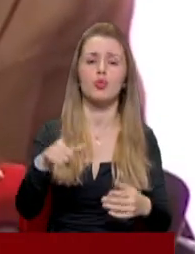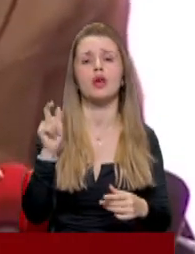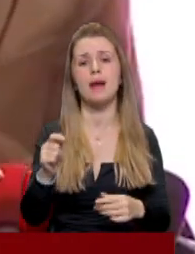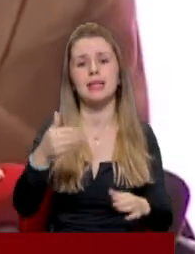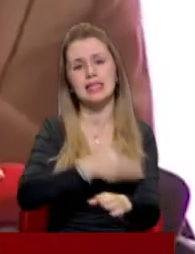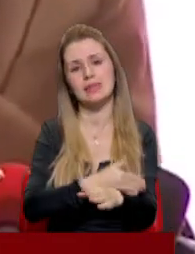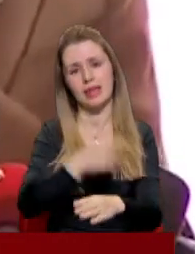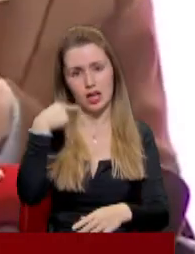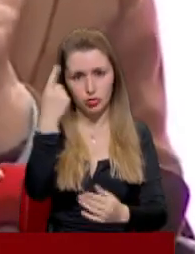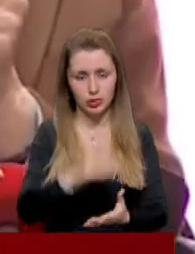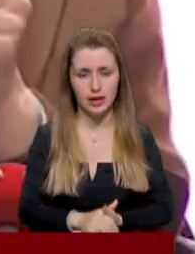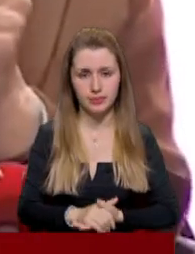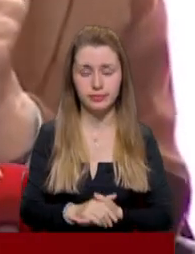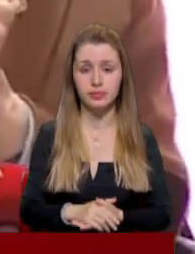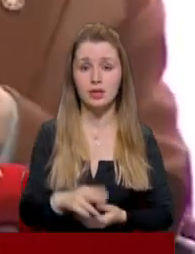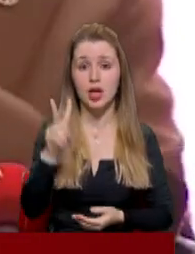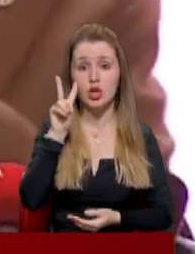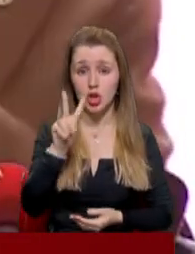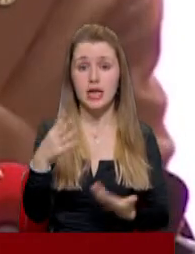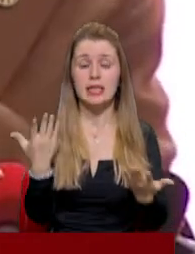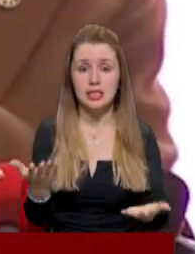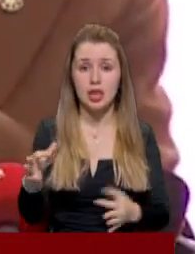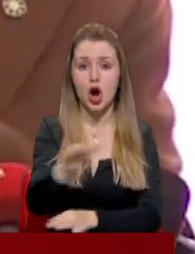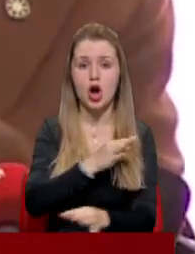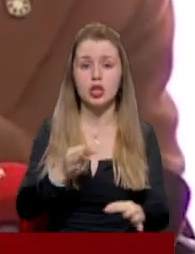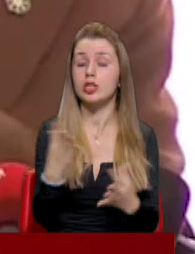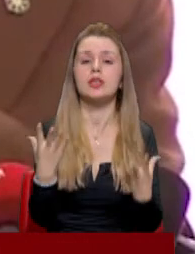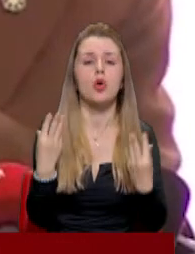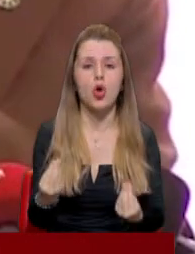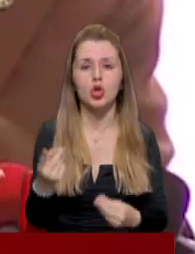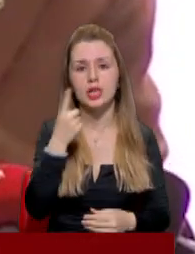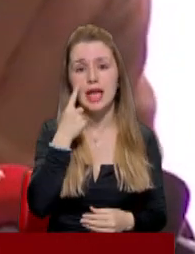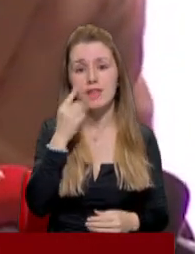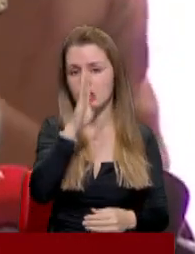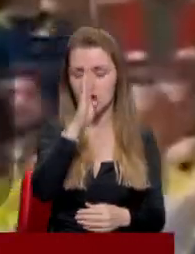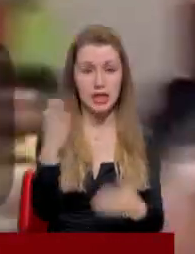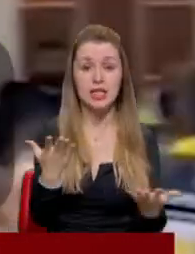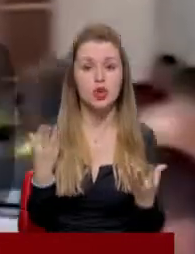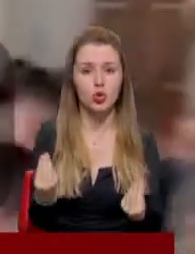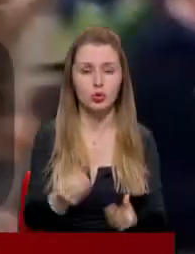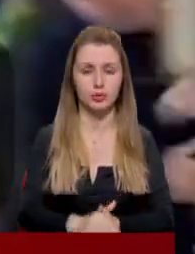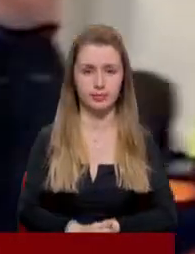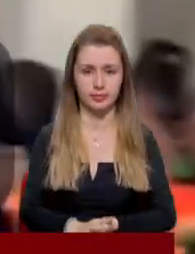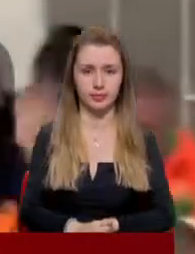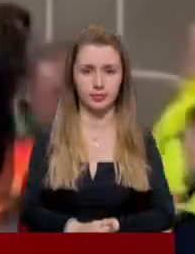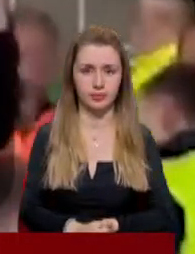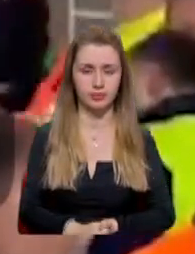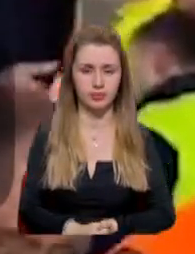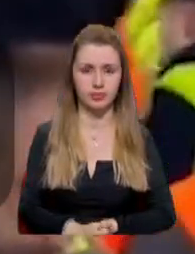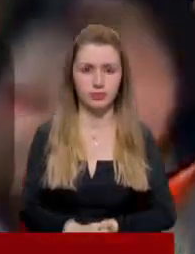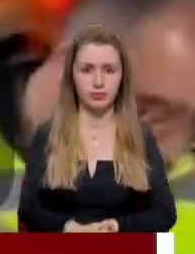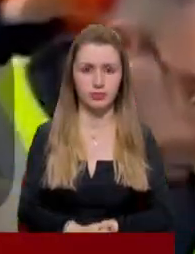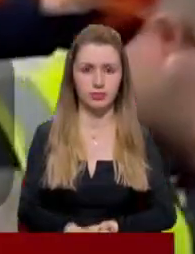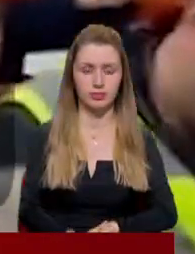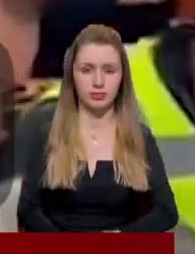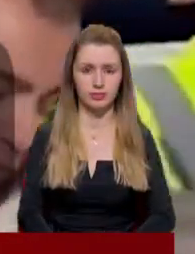yaptığınız hizmetlerden. Gösterdiniz ki organizasyon nasıl olur, devlet ciddiyeti nasıl olur. Bugün depremin 34. günü